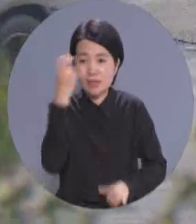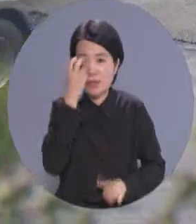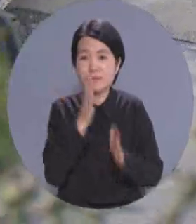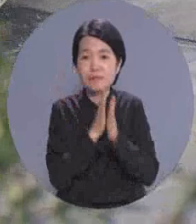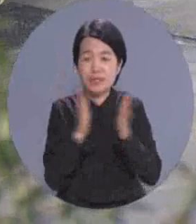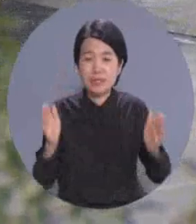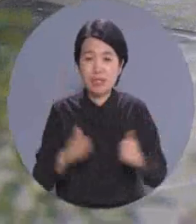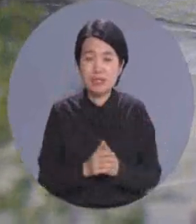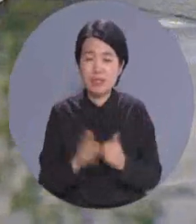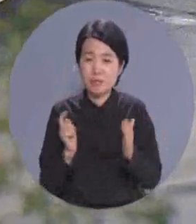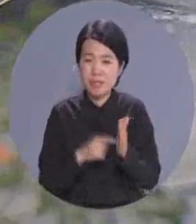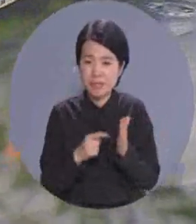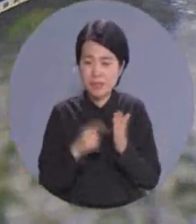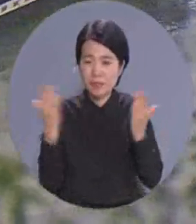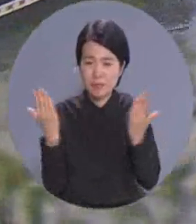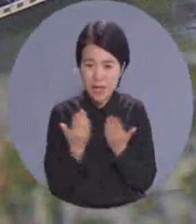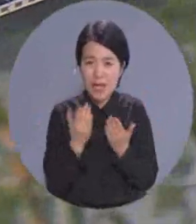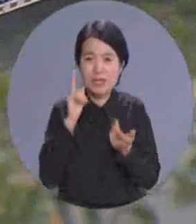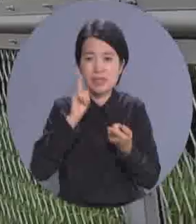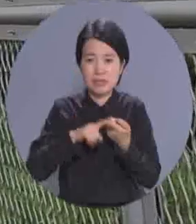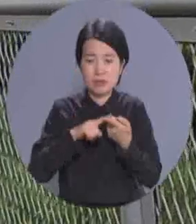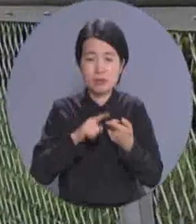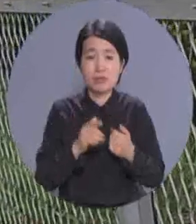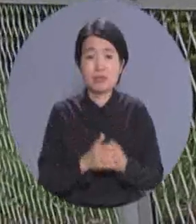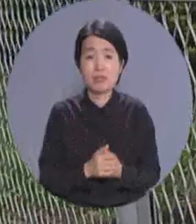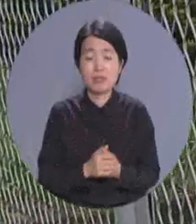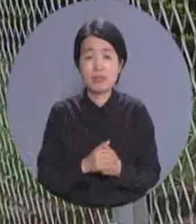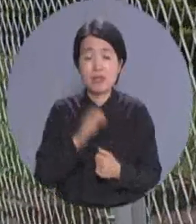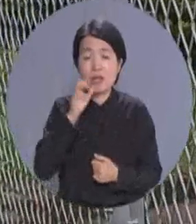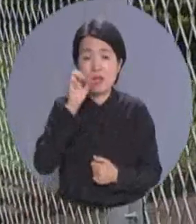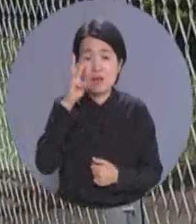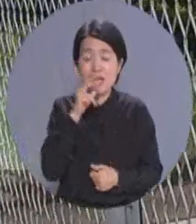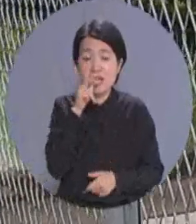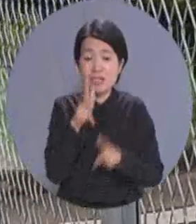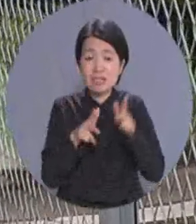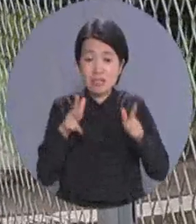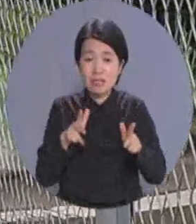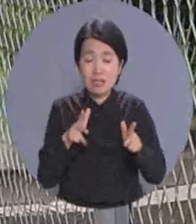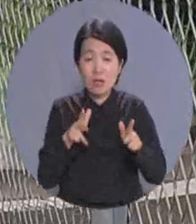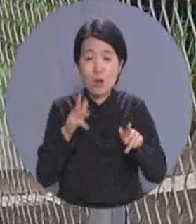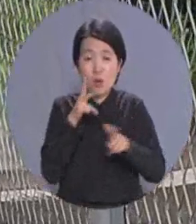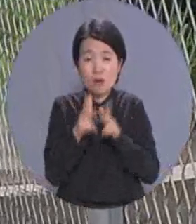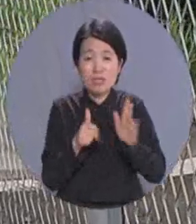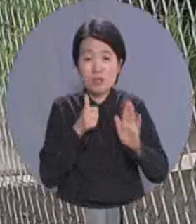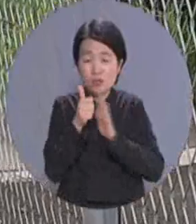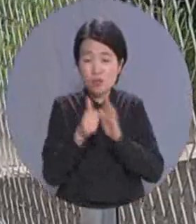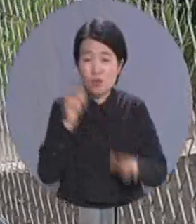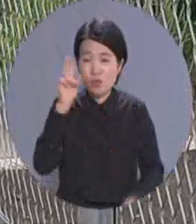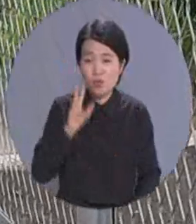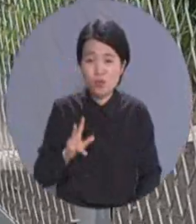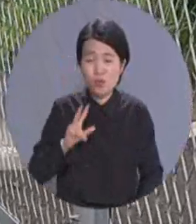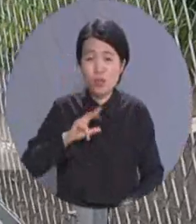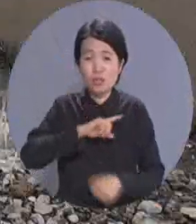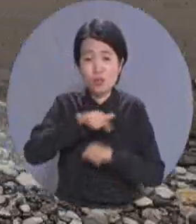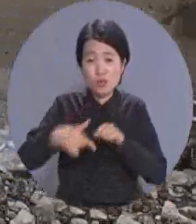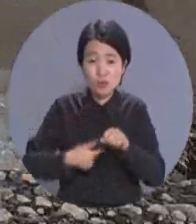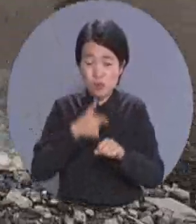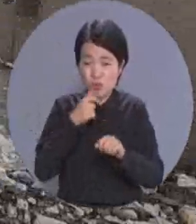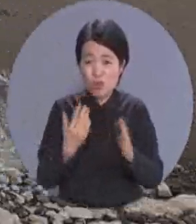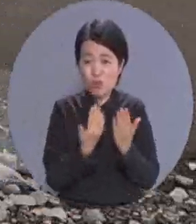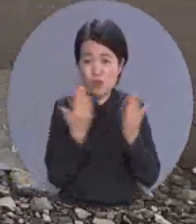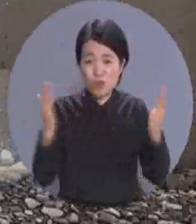나섰고 비상체질을 유지했습니다 광양제철소는 공장 출입구와 변전소 주변에 물막 이벽을 설치하고